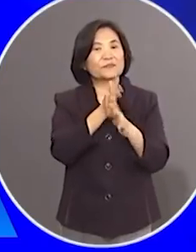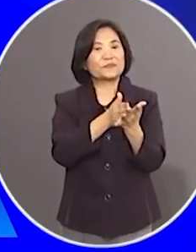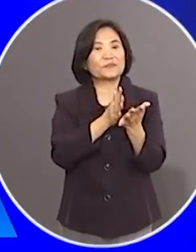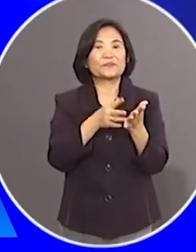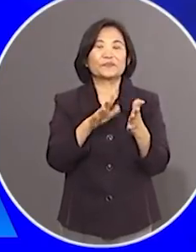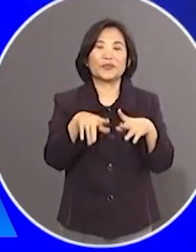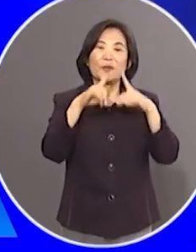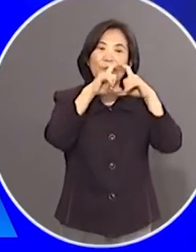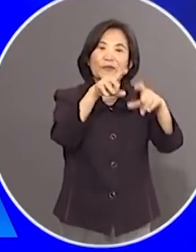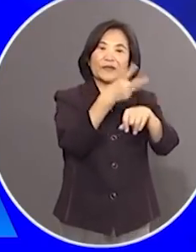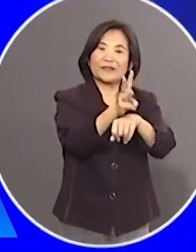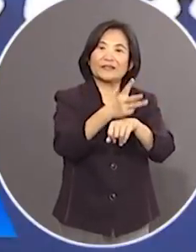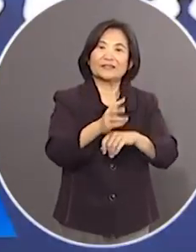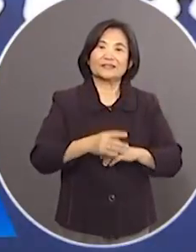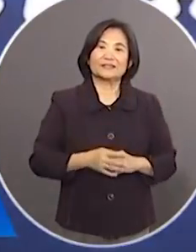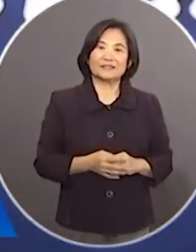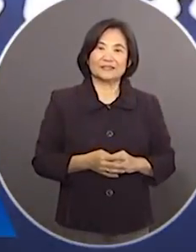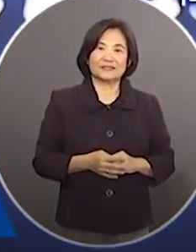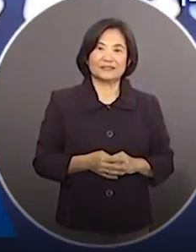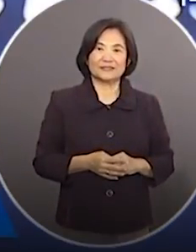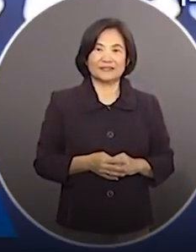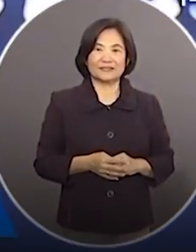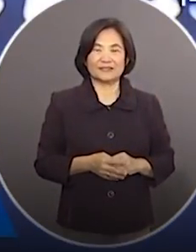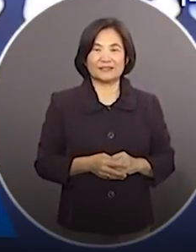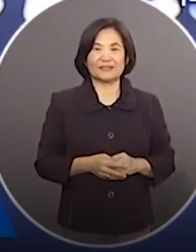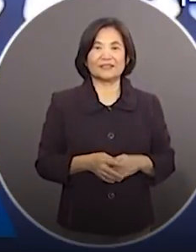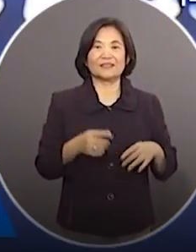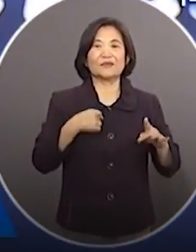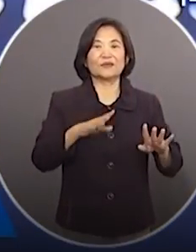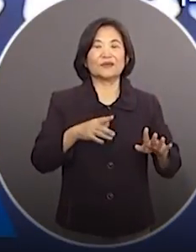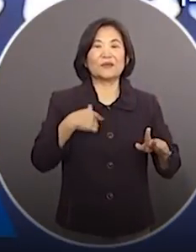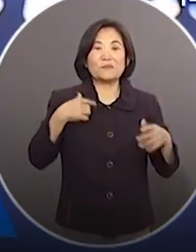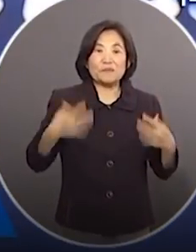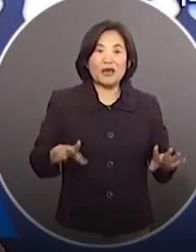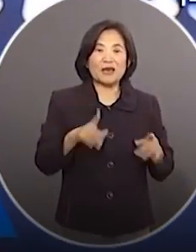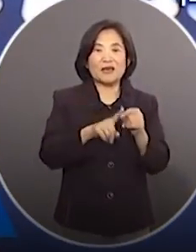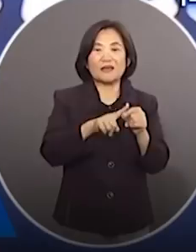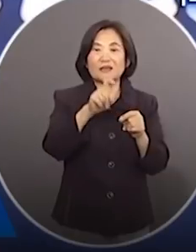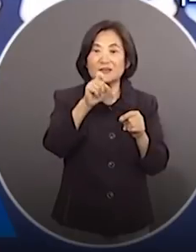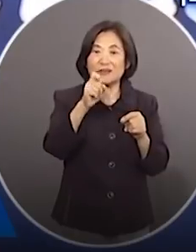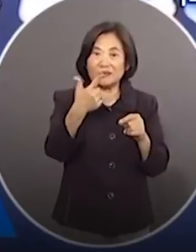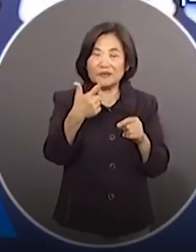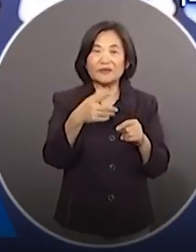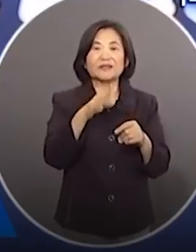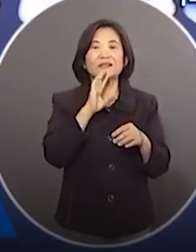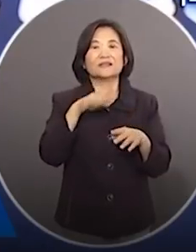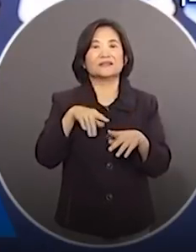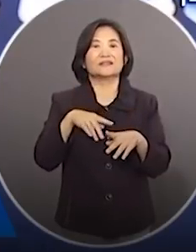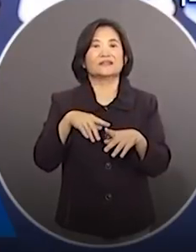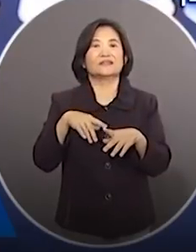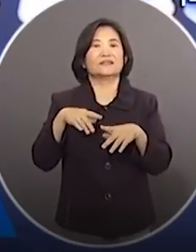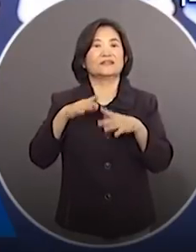时间三分钟，请。 我当过16年的地方首长，服务